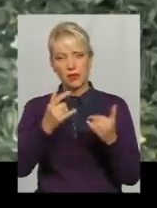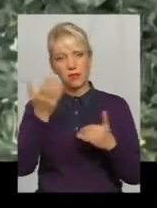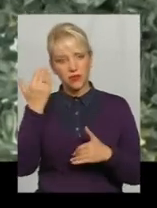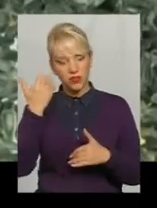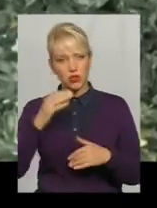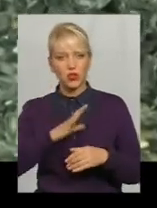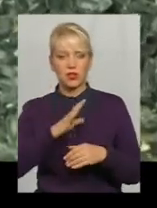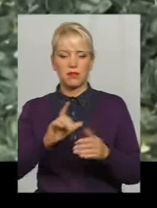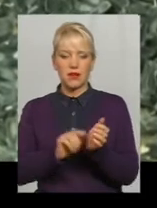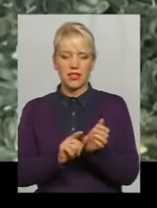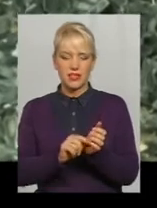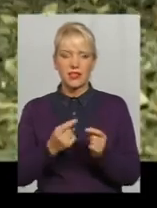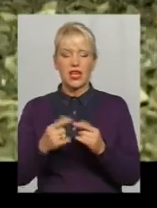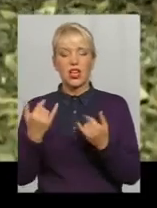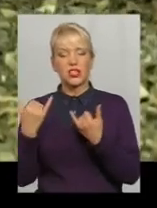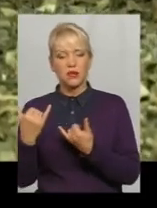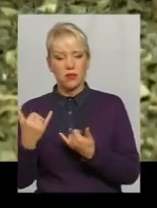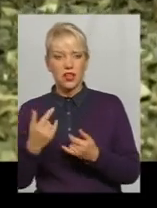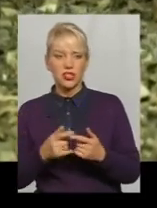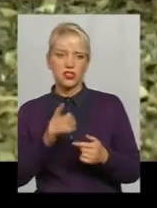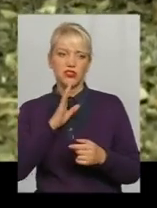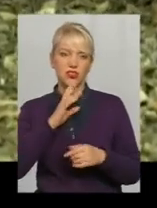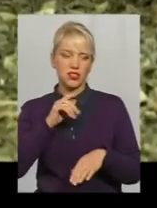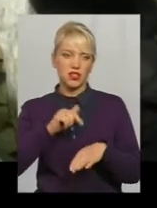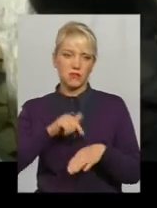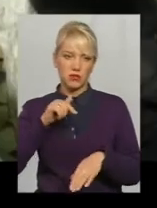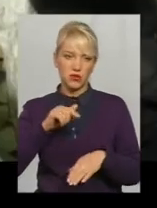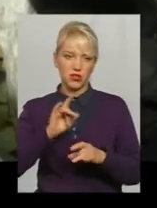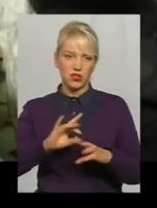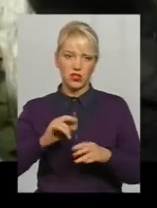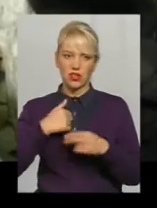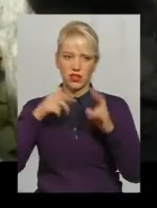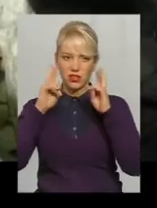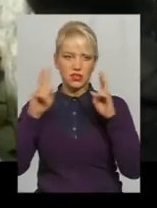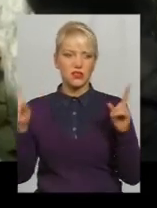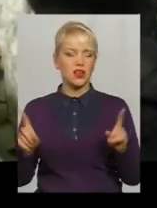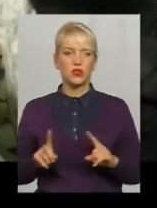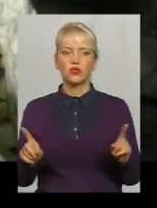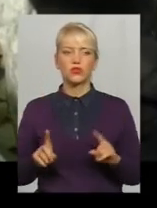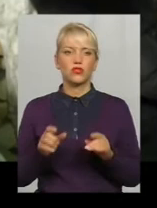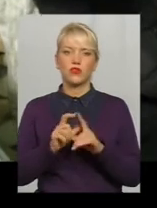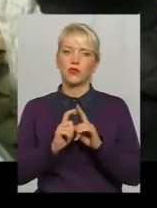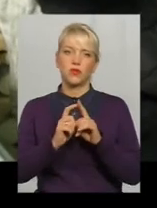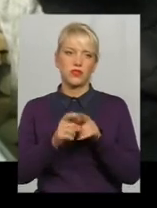теперішньої, 62-річна пенсіонерка розповідає емоційно. Я навіть не знаю, що